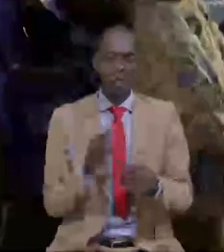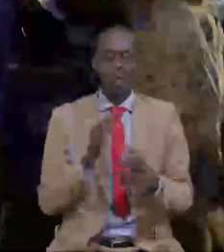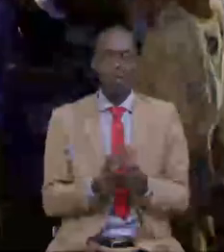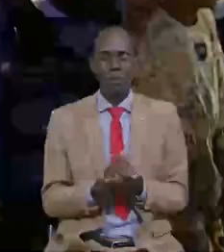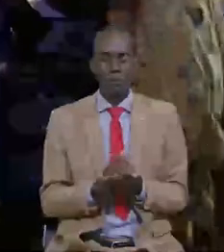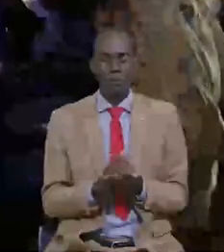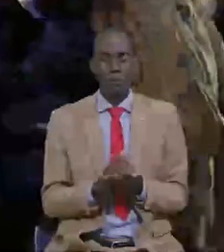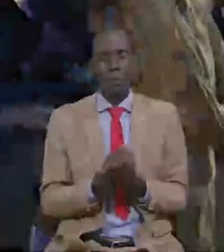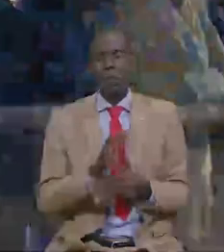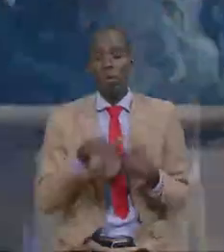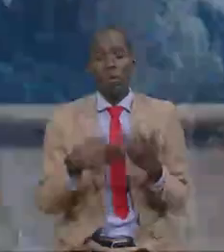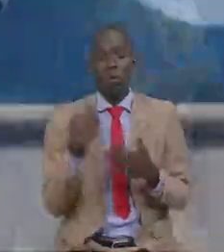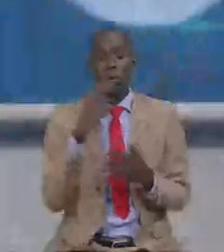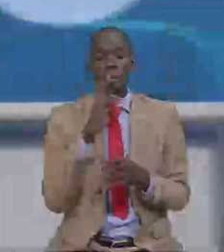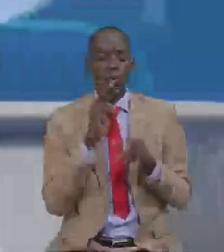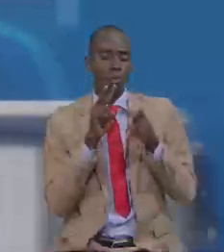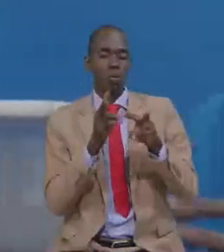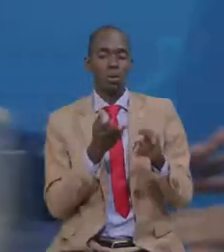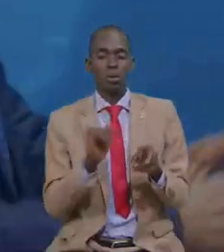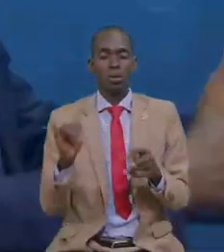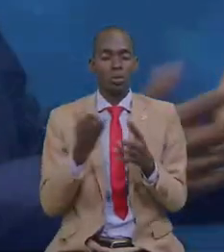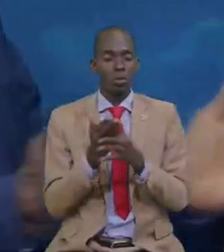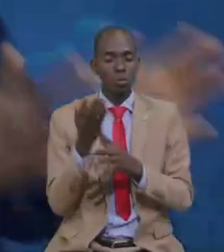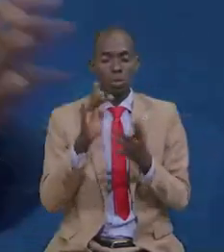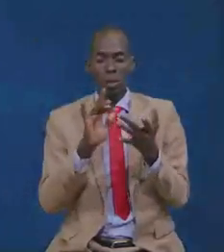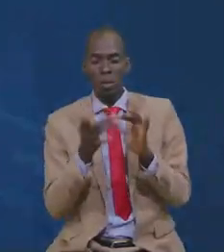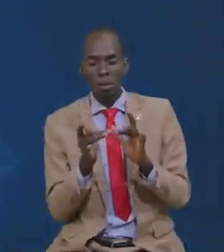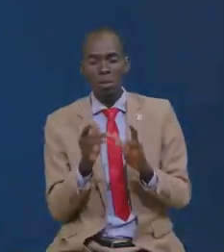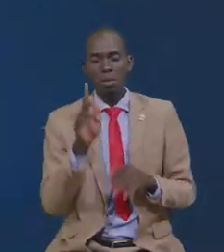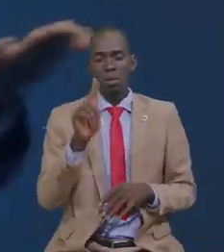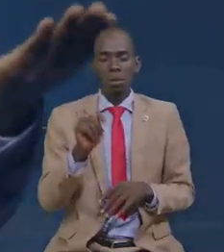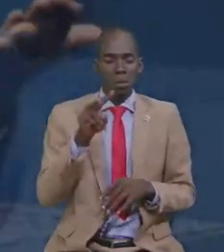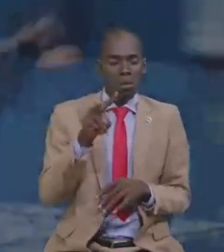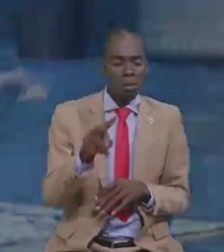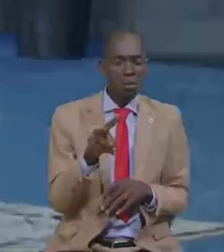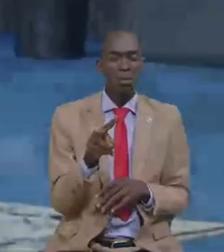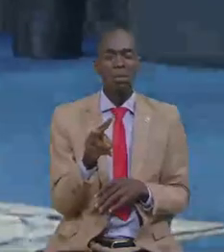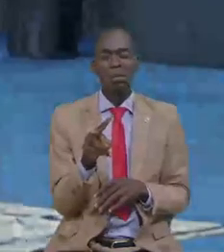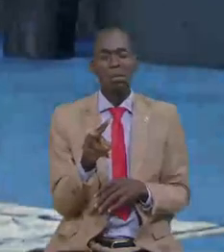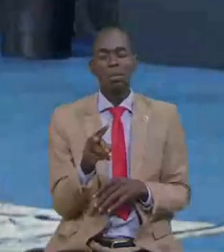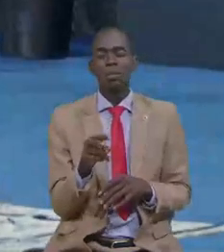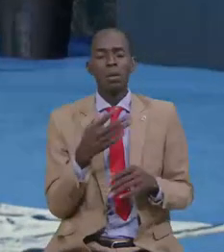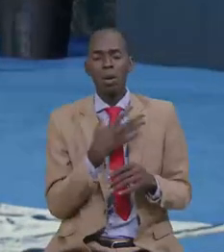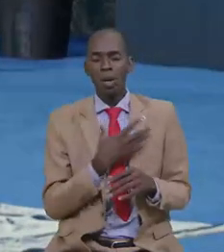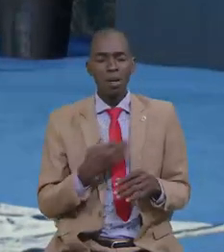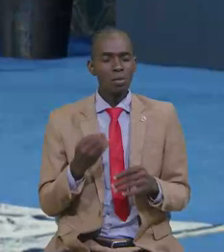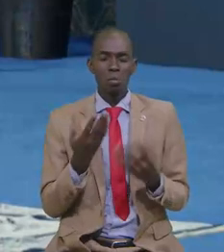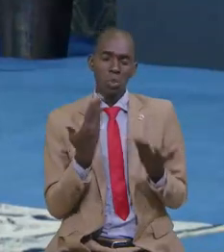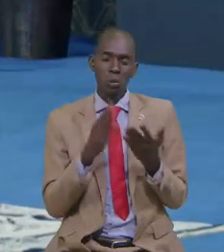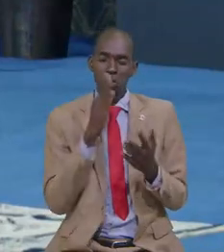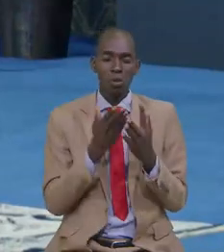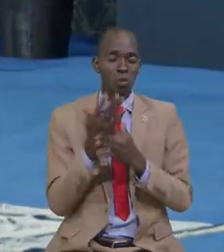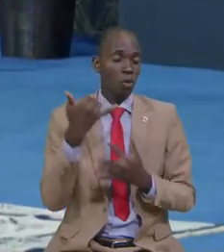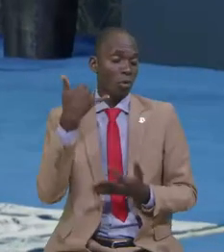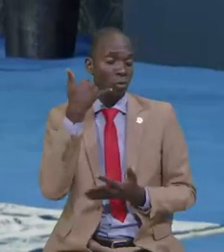libération nécessaire au nom de Jésus-Christ. Ceux qui sont en ligne, ceux qui sont à la radio, à la télé,